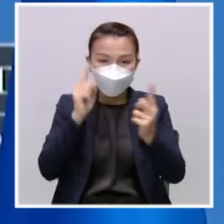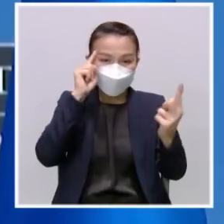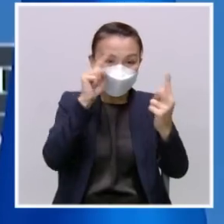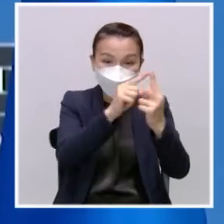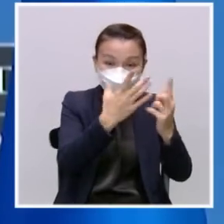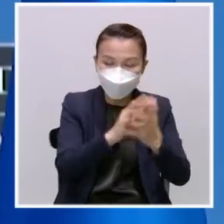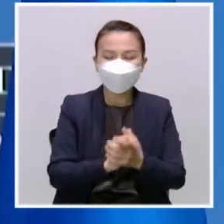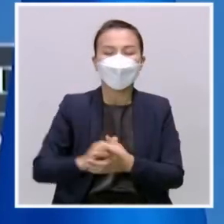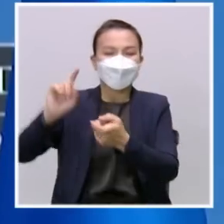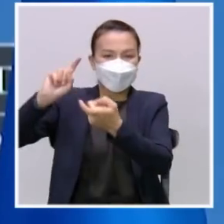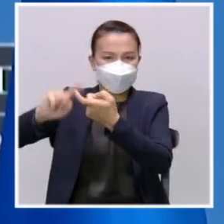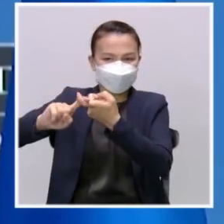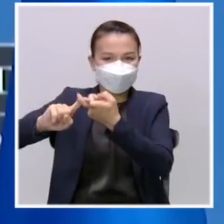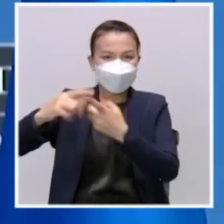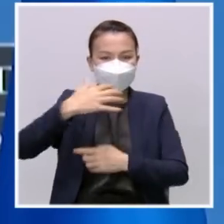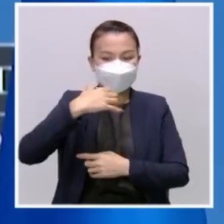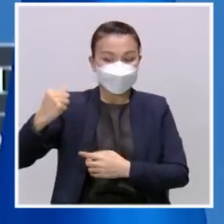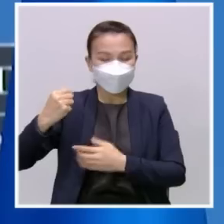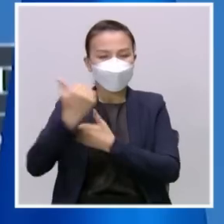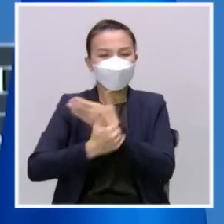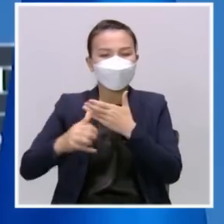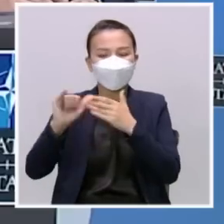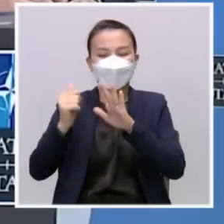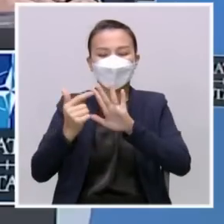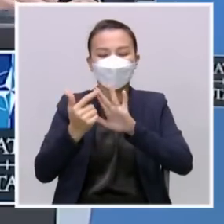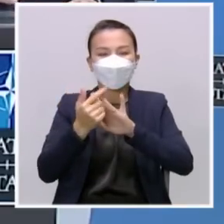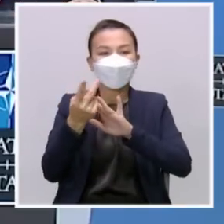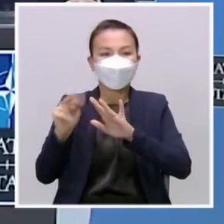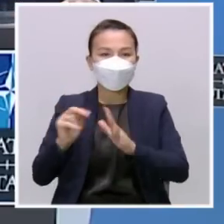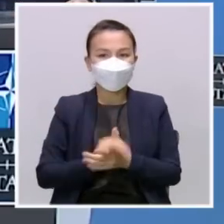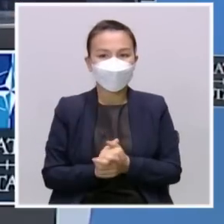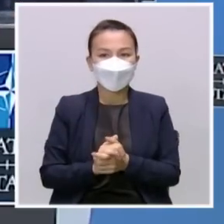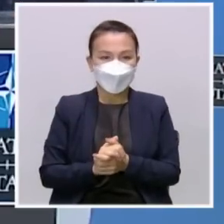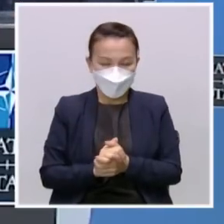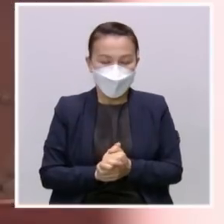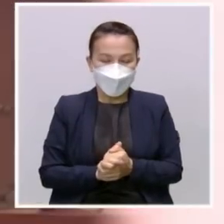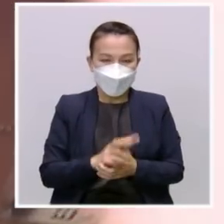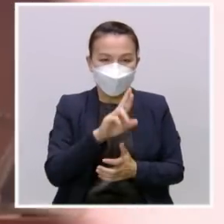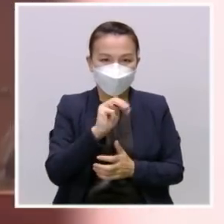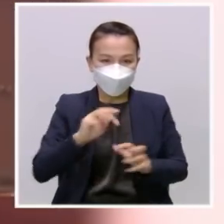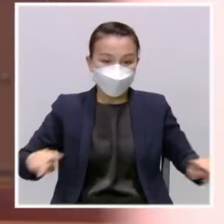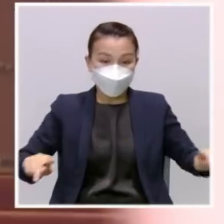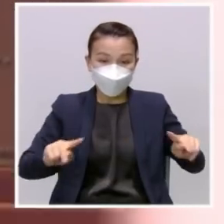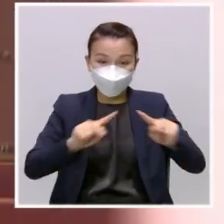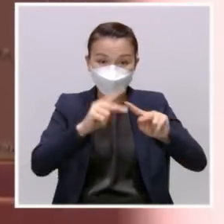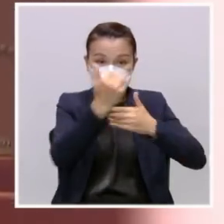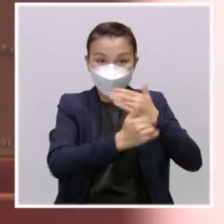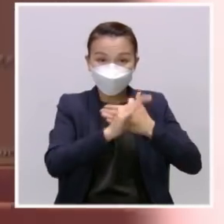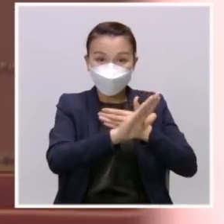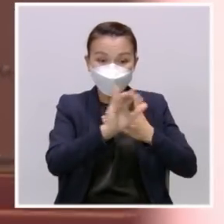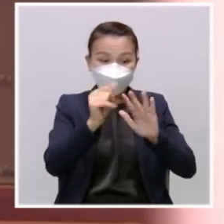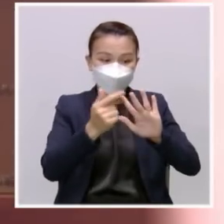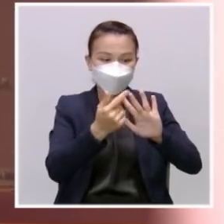นะคะด้านดมิทรีคูเลบารัฐมนตรีต่างประเทศยูเครนทวิตข้อความเมื่อสัปดาห์ที่แล้วว่าไม่ควรมีการตัดสินใจเ